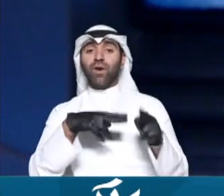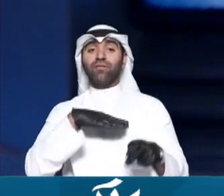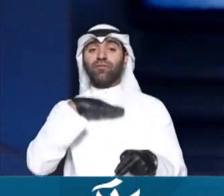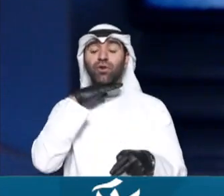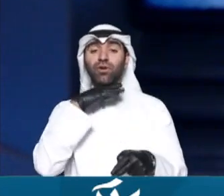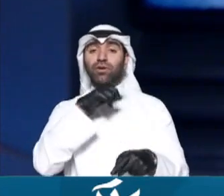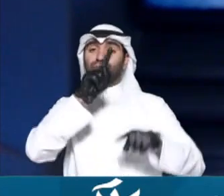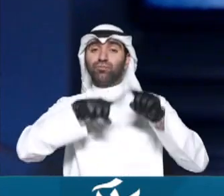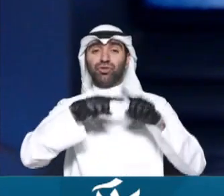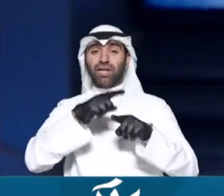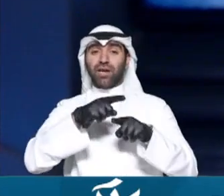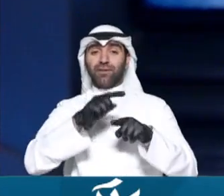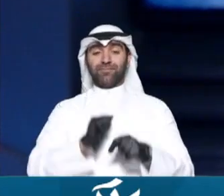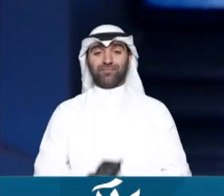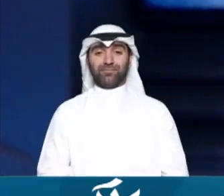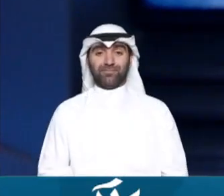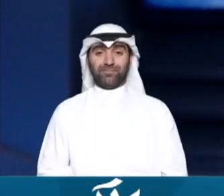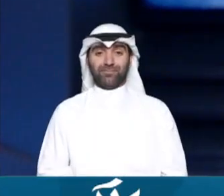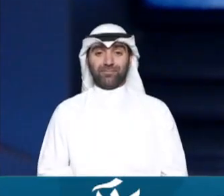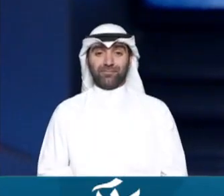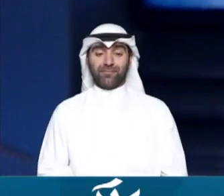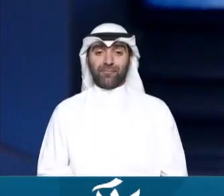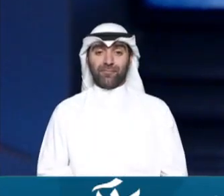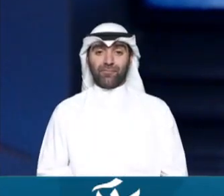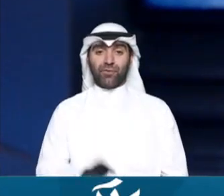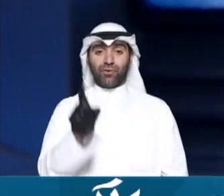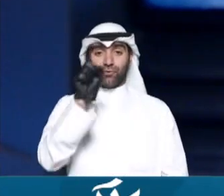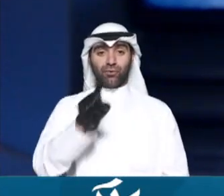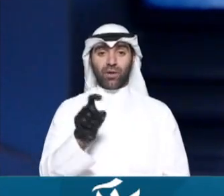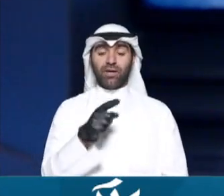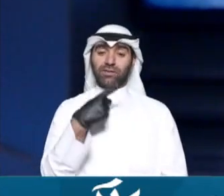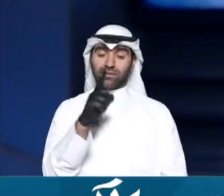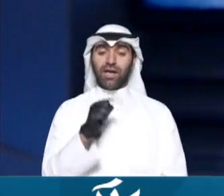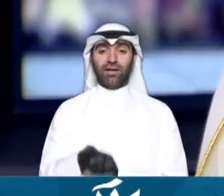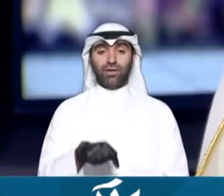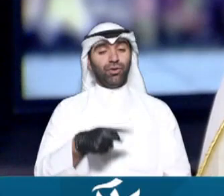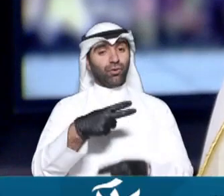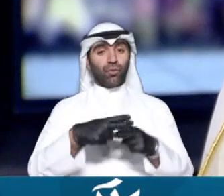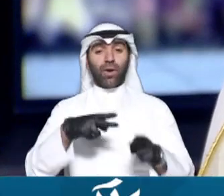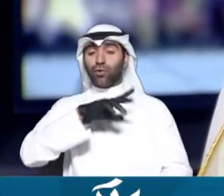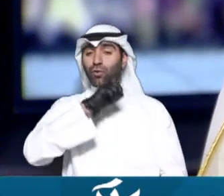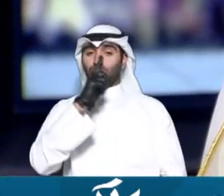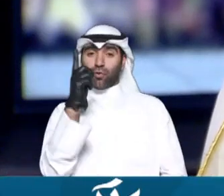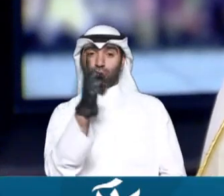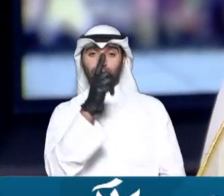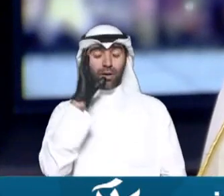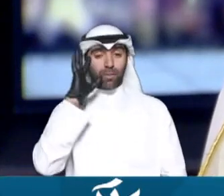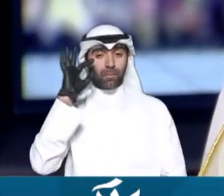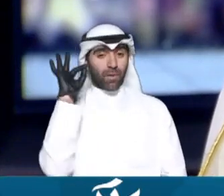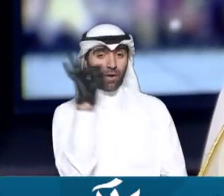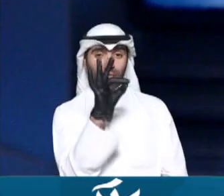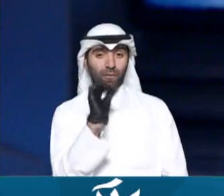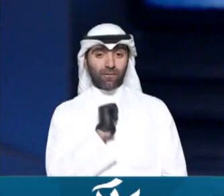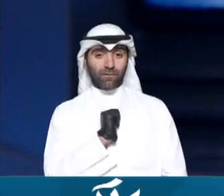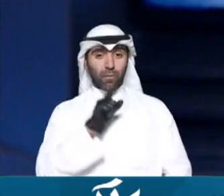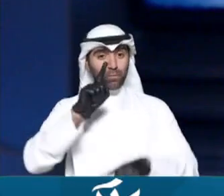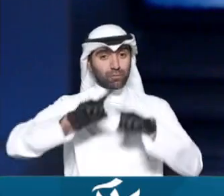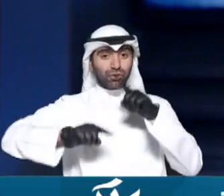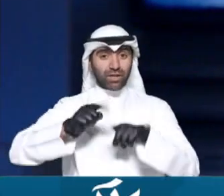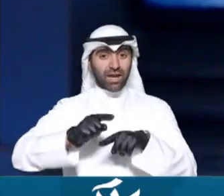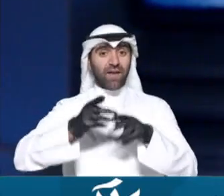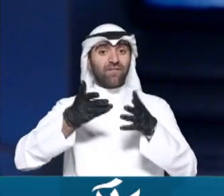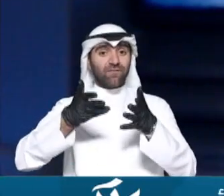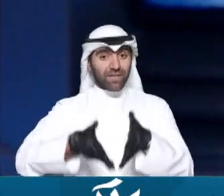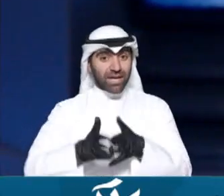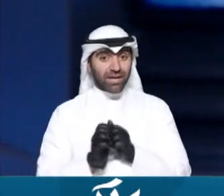على مكارم الأخلاق وعلى الفزعات وعلى التكاتف والتعاضد، خاصة في ظل الأزمات. اليوم نشوف ما شاء الله يعني